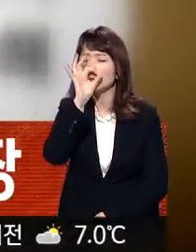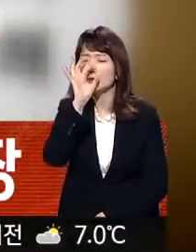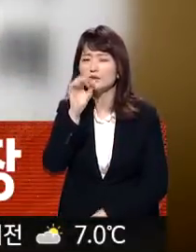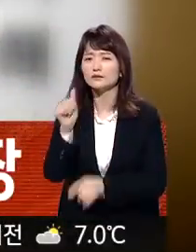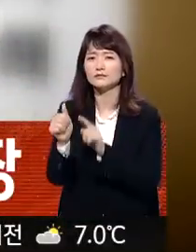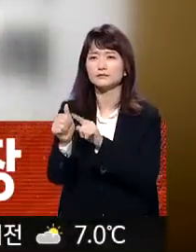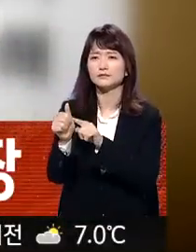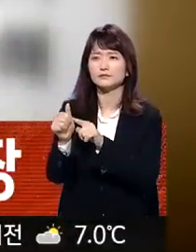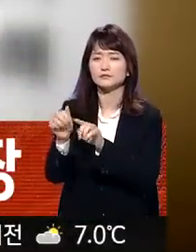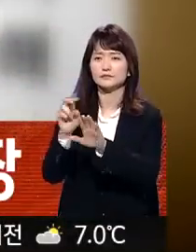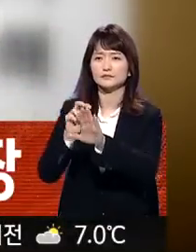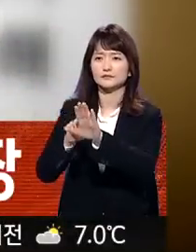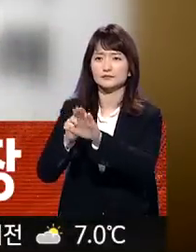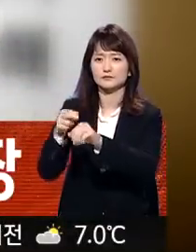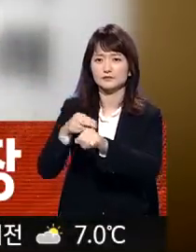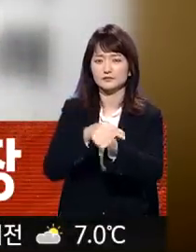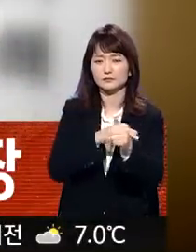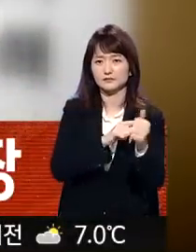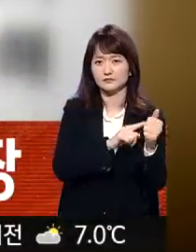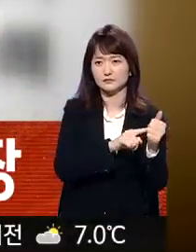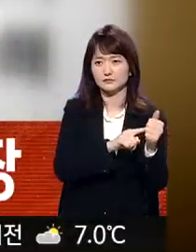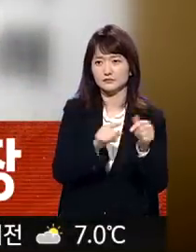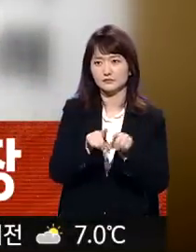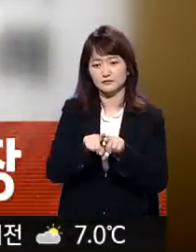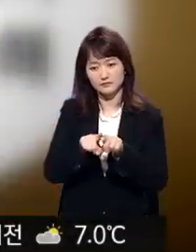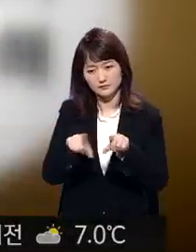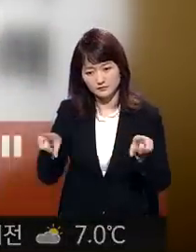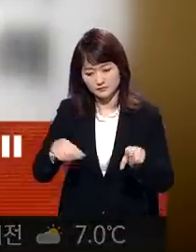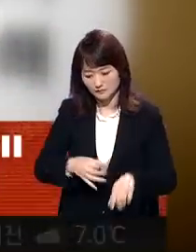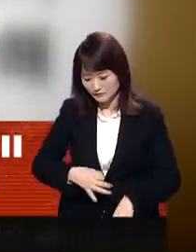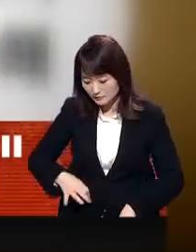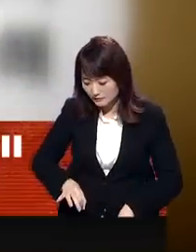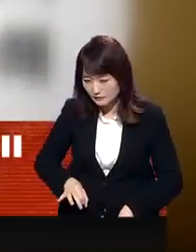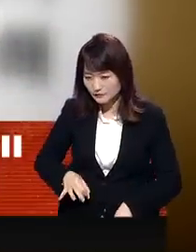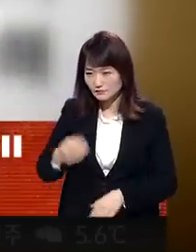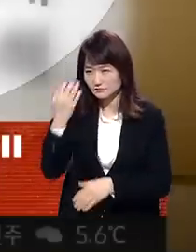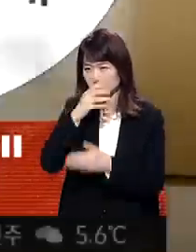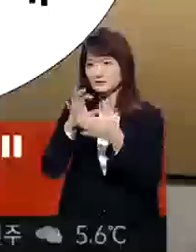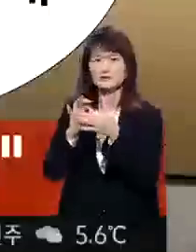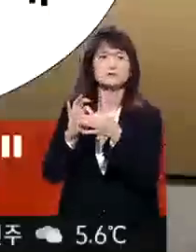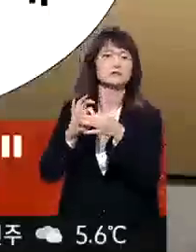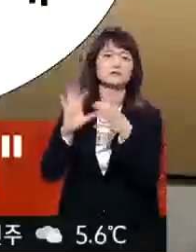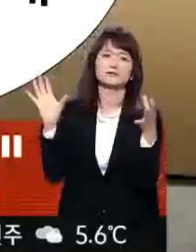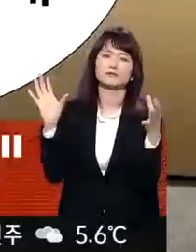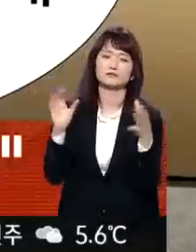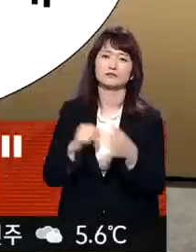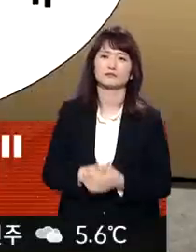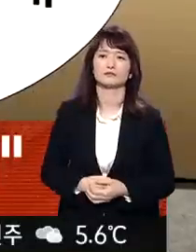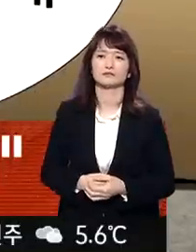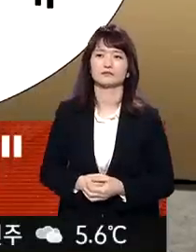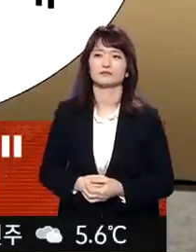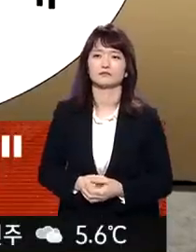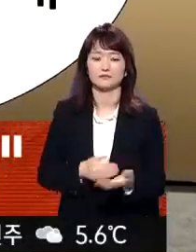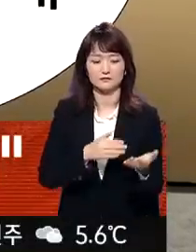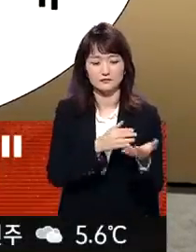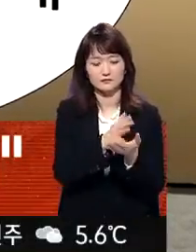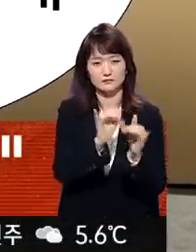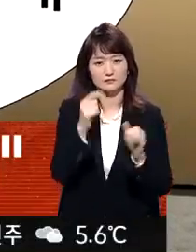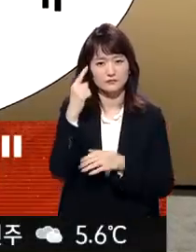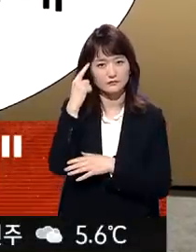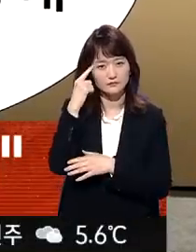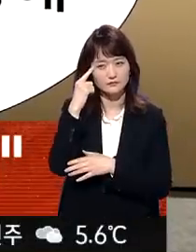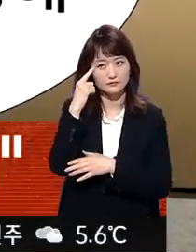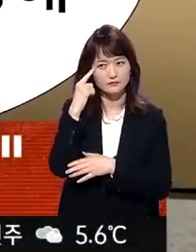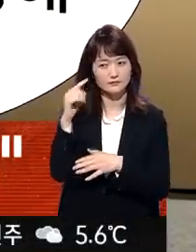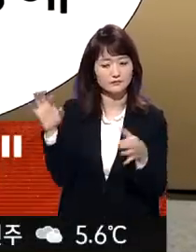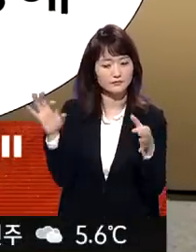직접 진료한 의사가 일반적으로 탈장은 성관계와 관계가 없다 이렇게 답변을 해왔고요. 당연히 다수의 전문가들도 이런 연관성